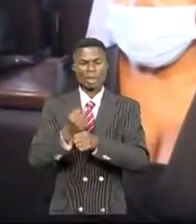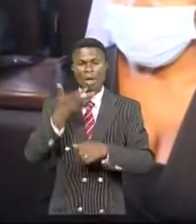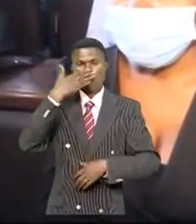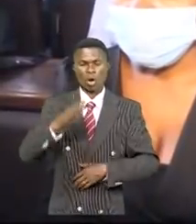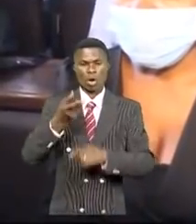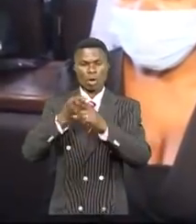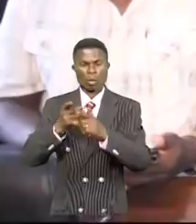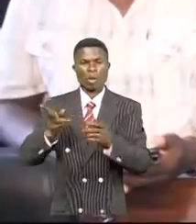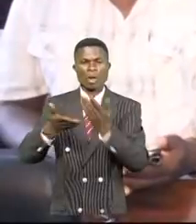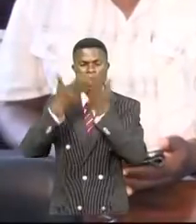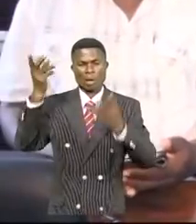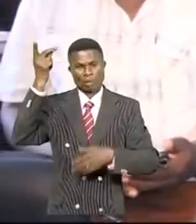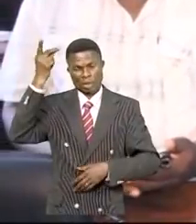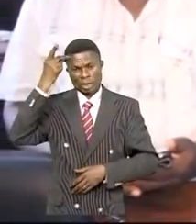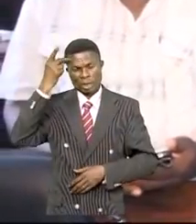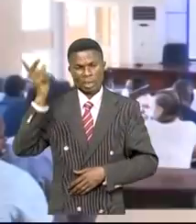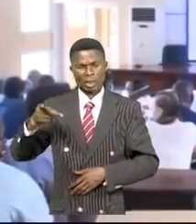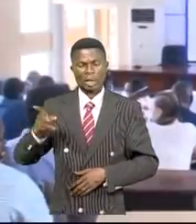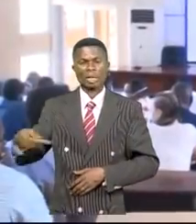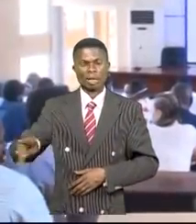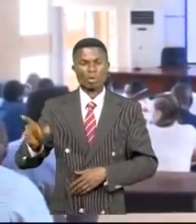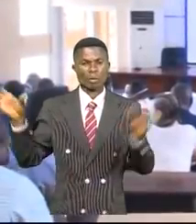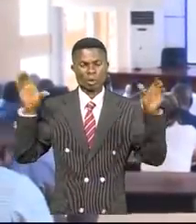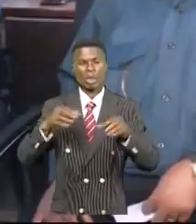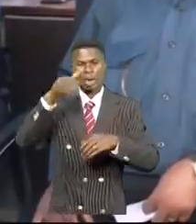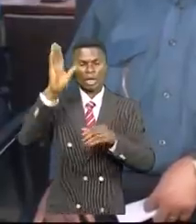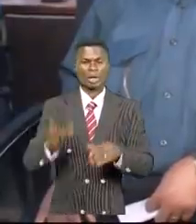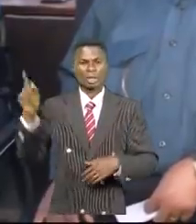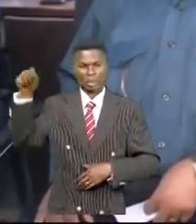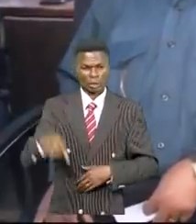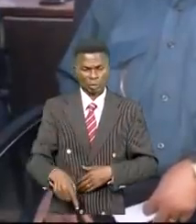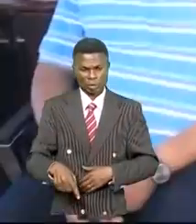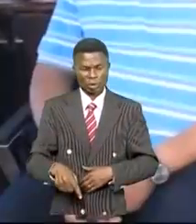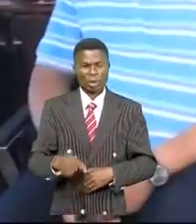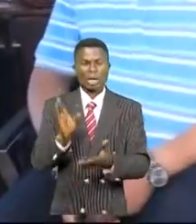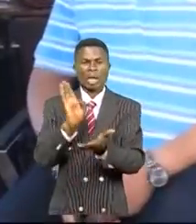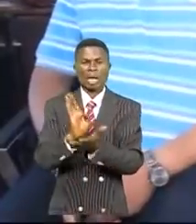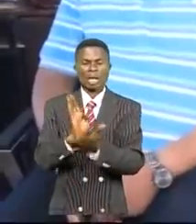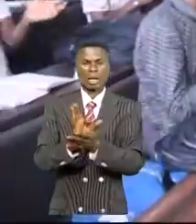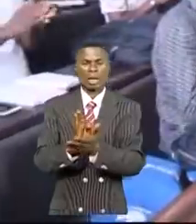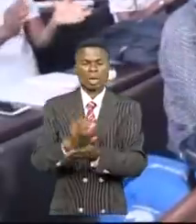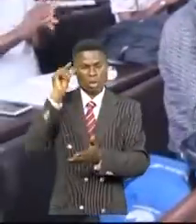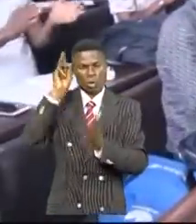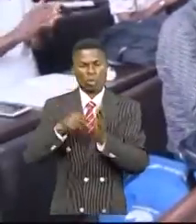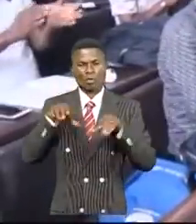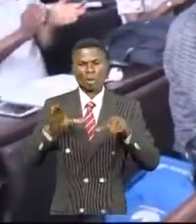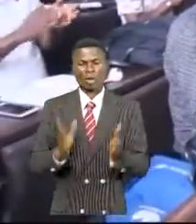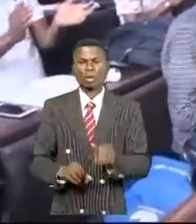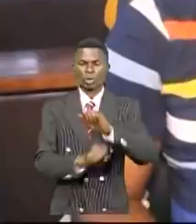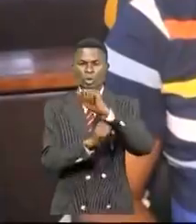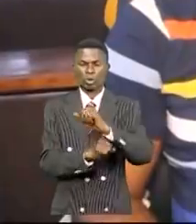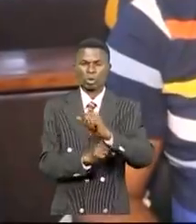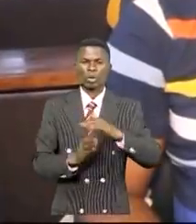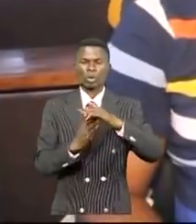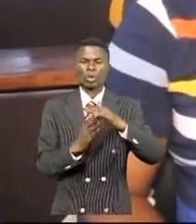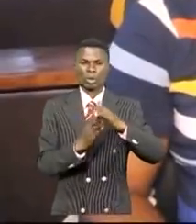de la ville province Kinshasa, des provinces, sans oublier quelques étrangers bénéficiaires des bourses du gouvernement congolais avec l'appui des partenaires